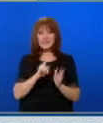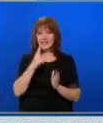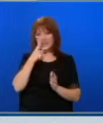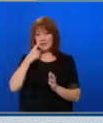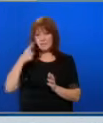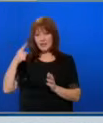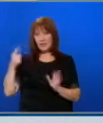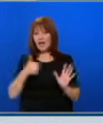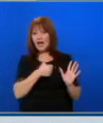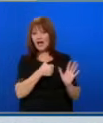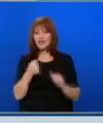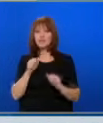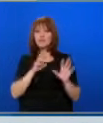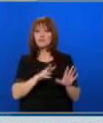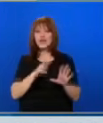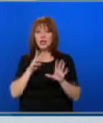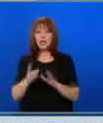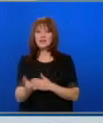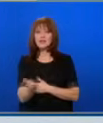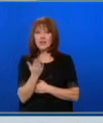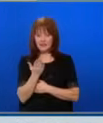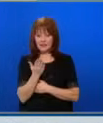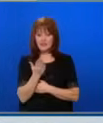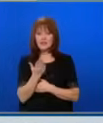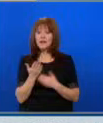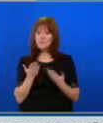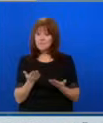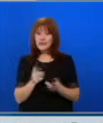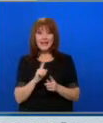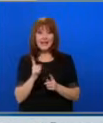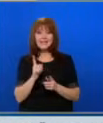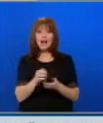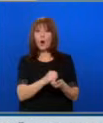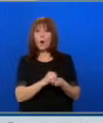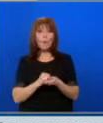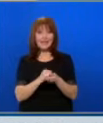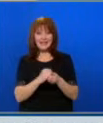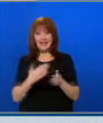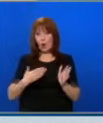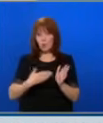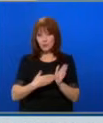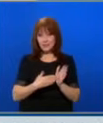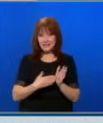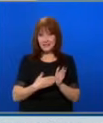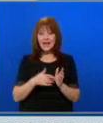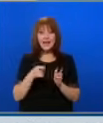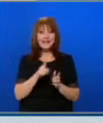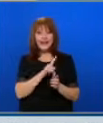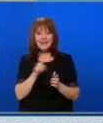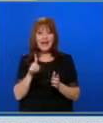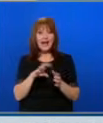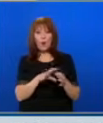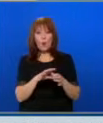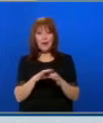около 689 хиляди. И освен това, оказа се, че не са Обединена опозиция, а и те като не коалицията